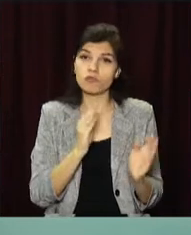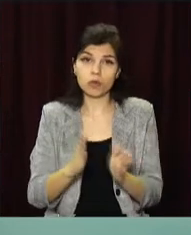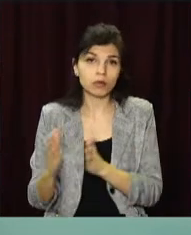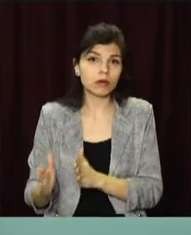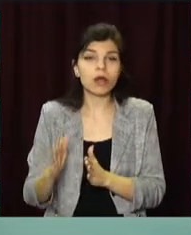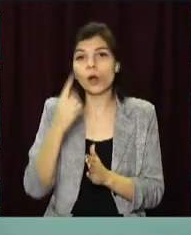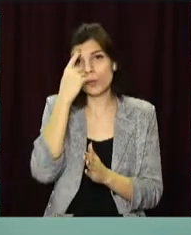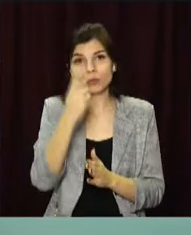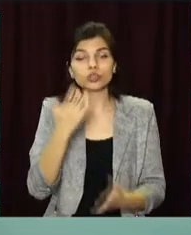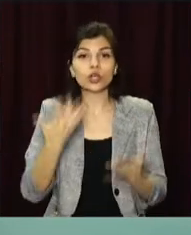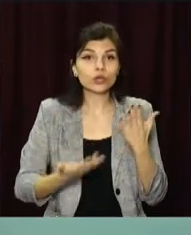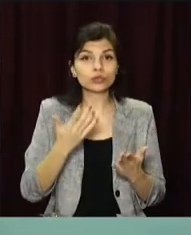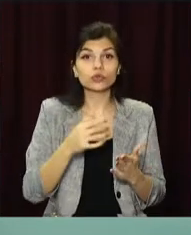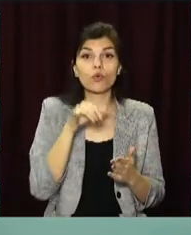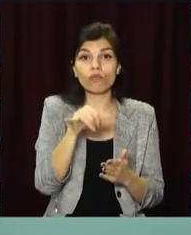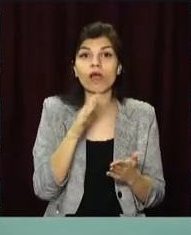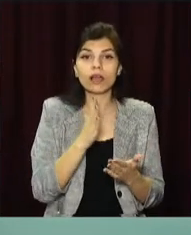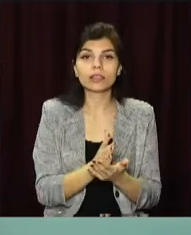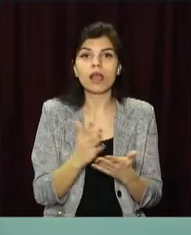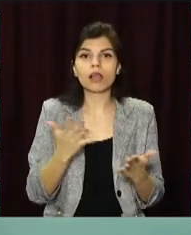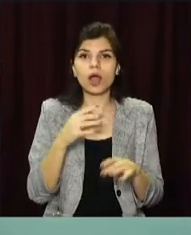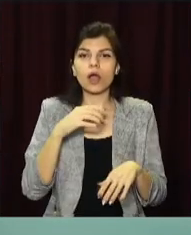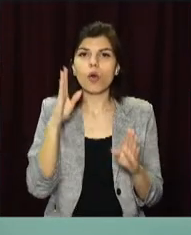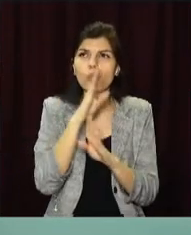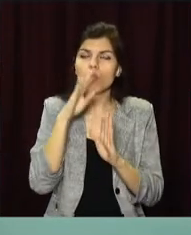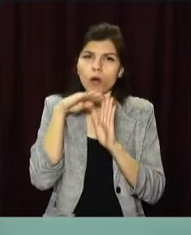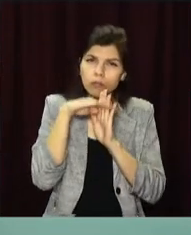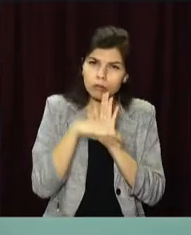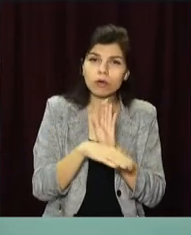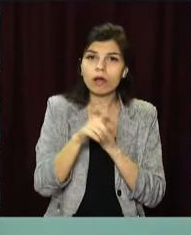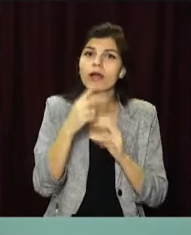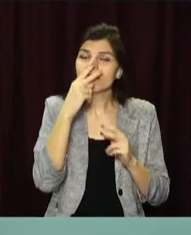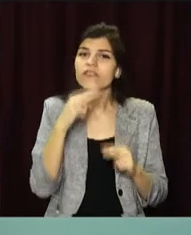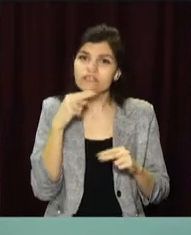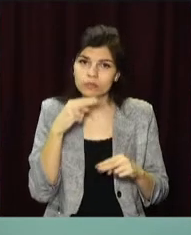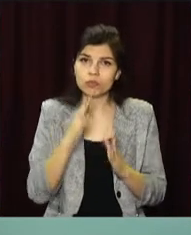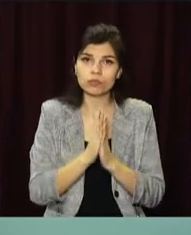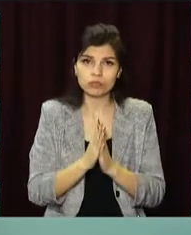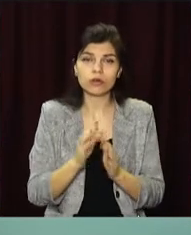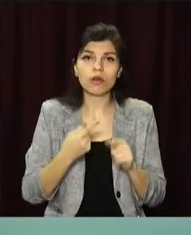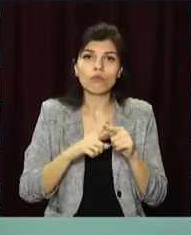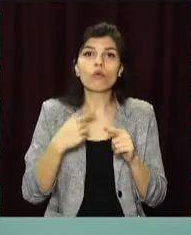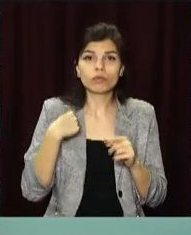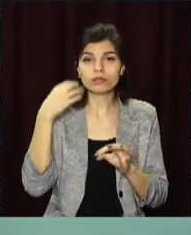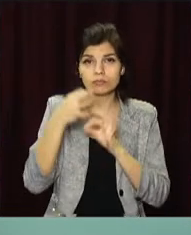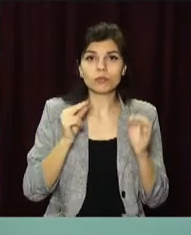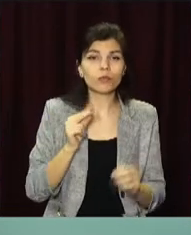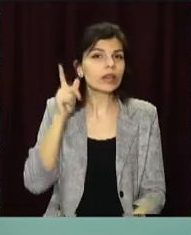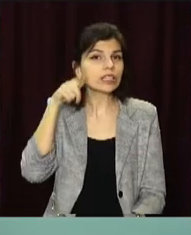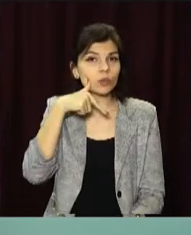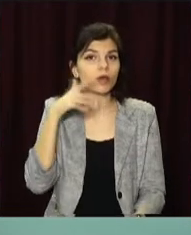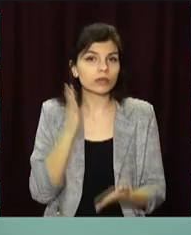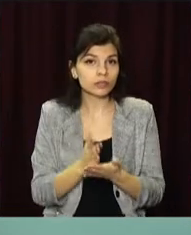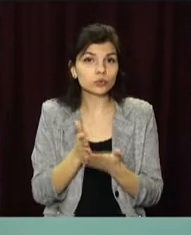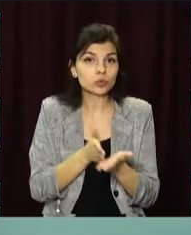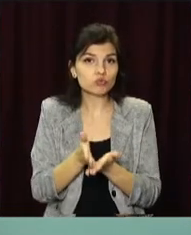обмежень щодо руху. Попереджаю, що якщо є якесь погіршення погодних умов, звертайте на це увагу. У нас цілодобово